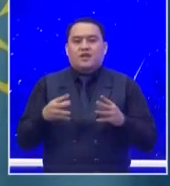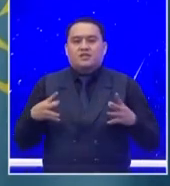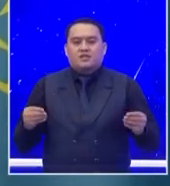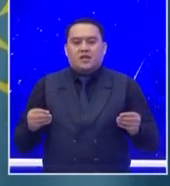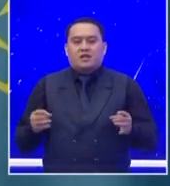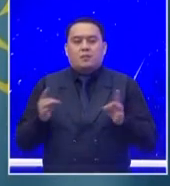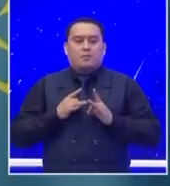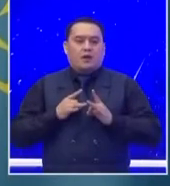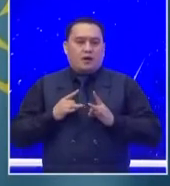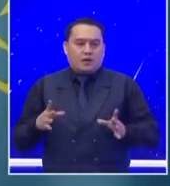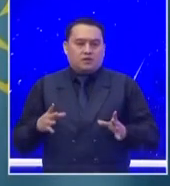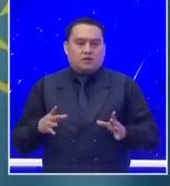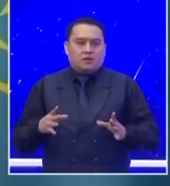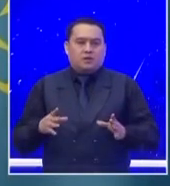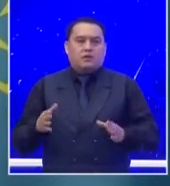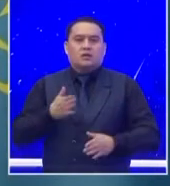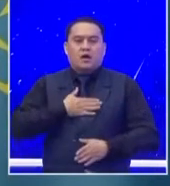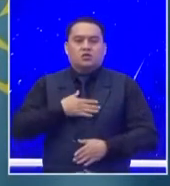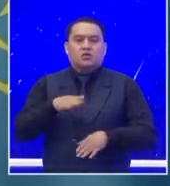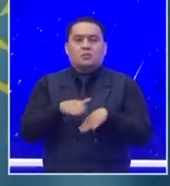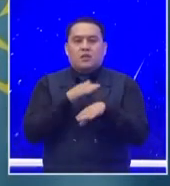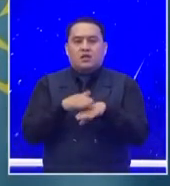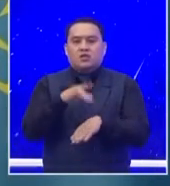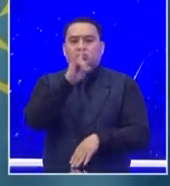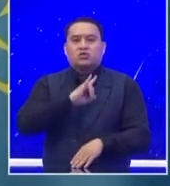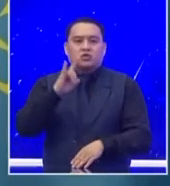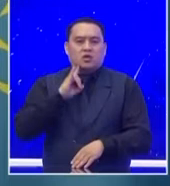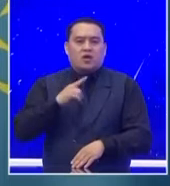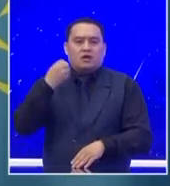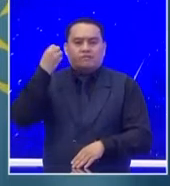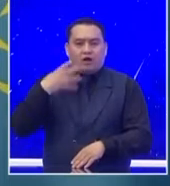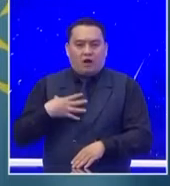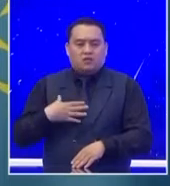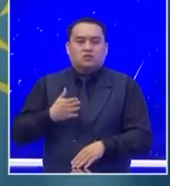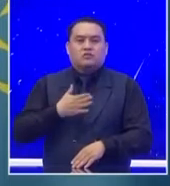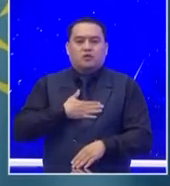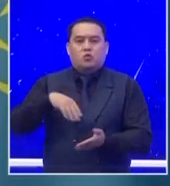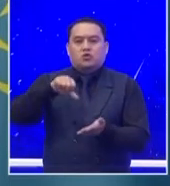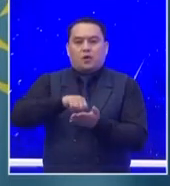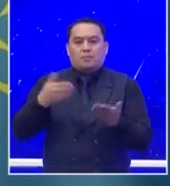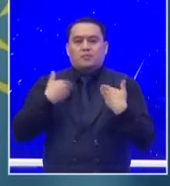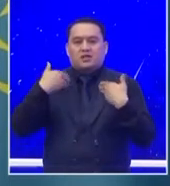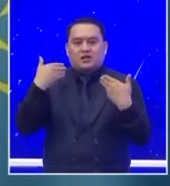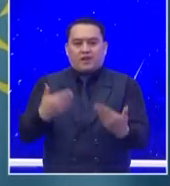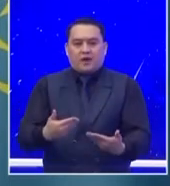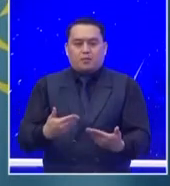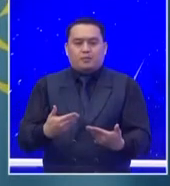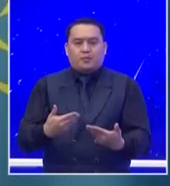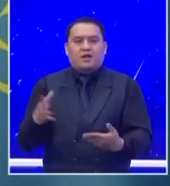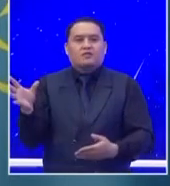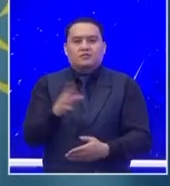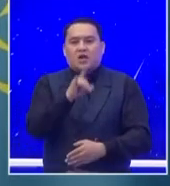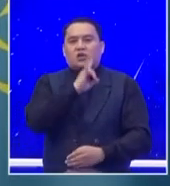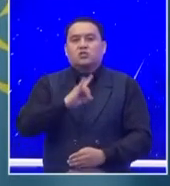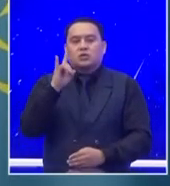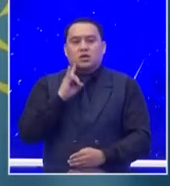праздника наших милых женщин, мы, воины-афганцы, сегодня поздравляем всех